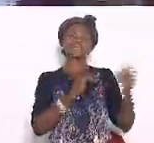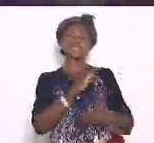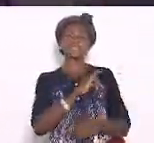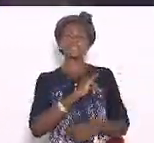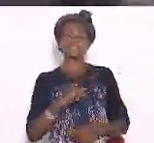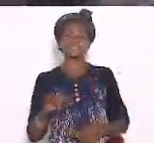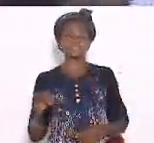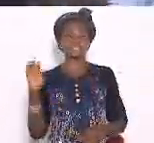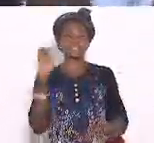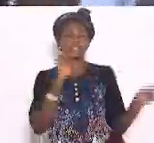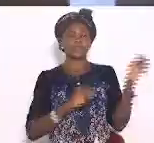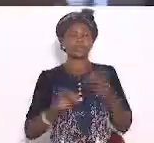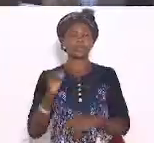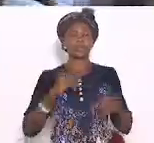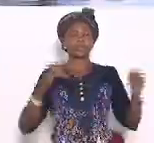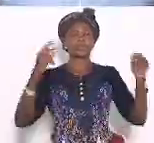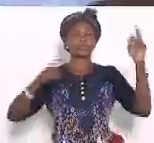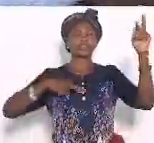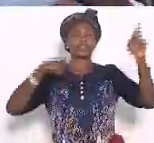K